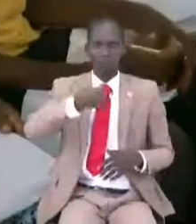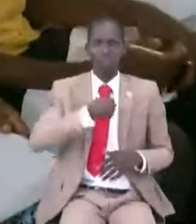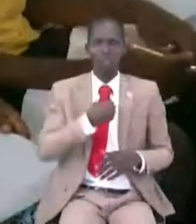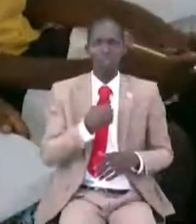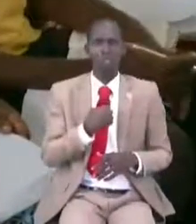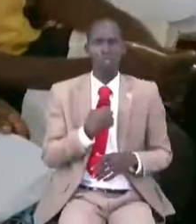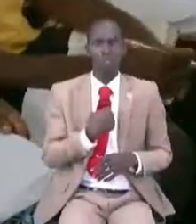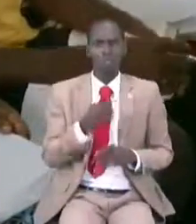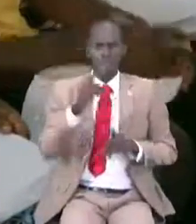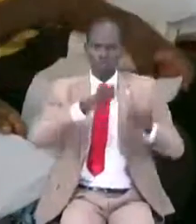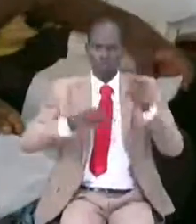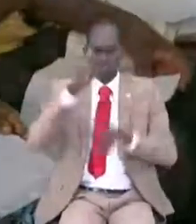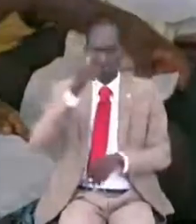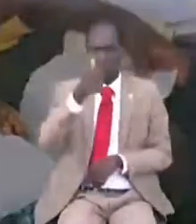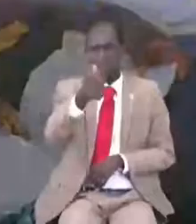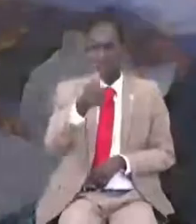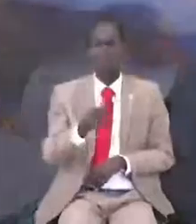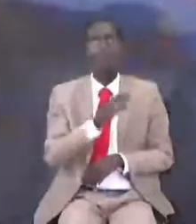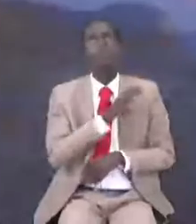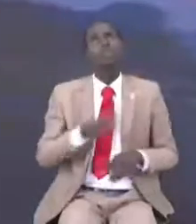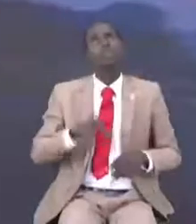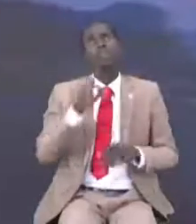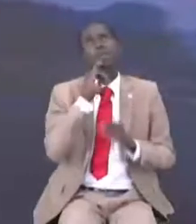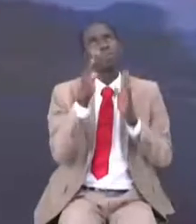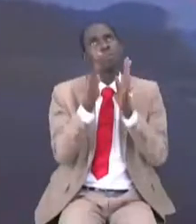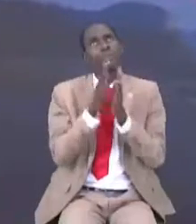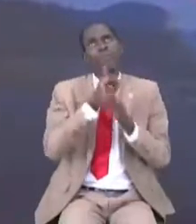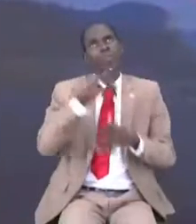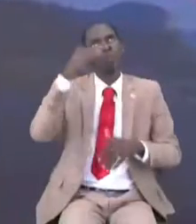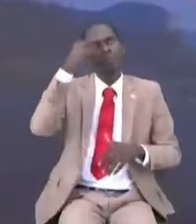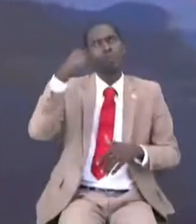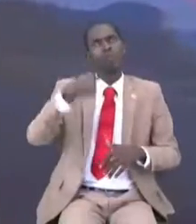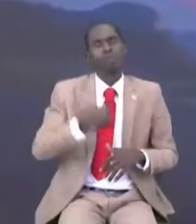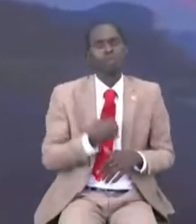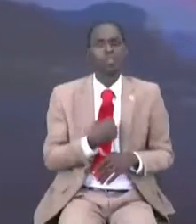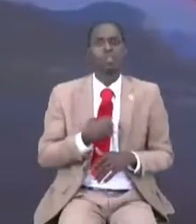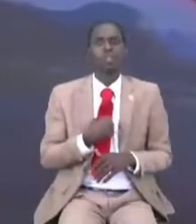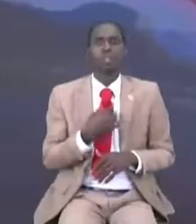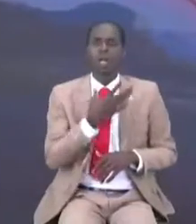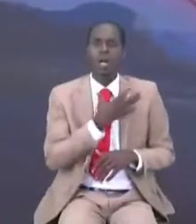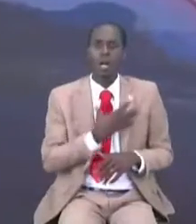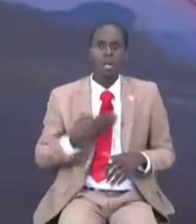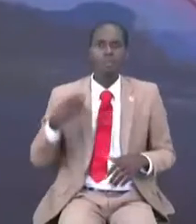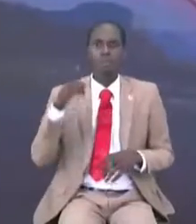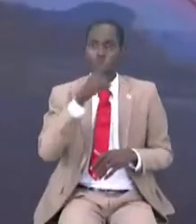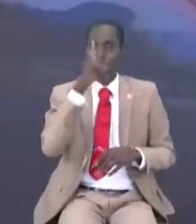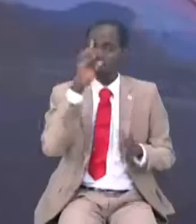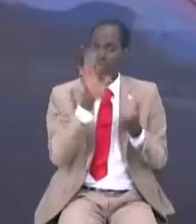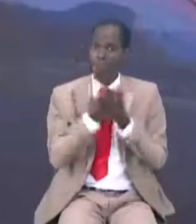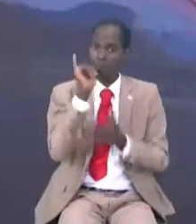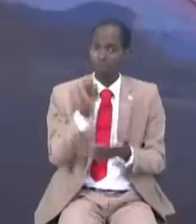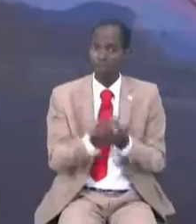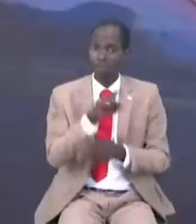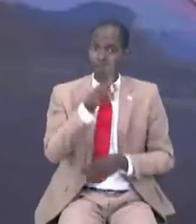prie pour moi. Et tu crois réellement cela? Christ prie pour toi. Et sa prière pour toi